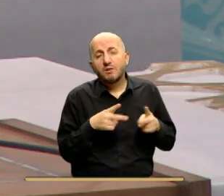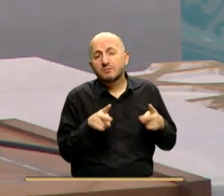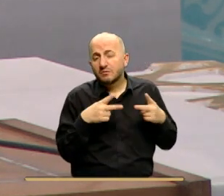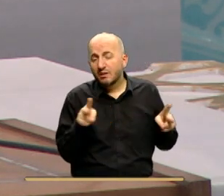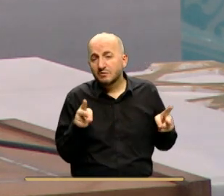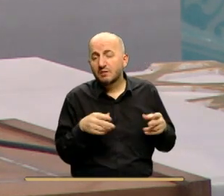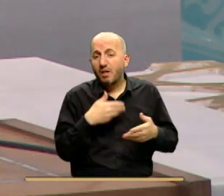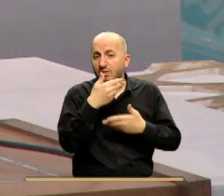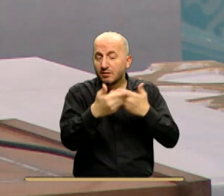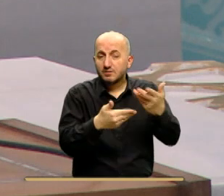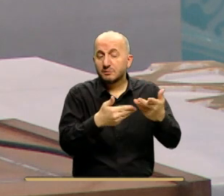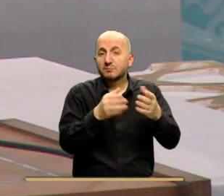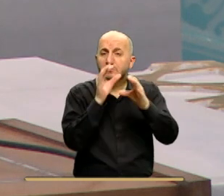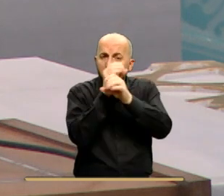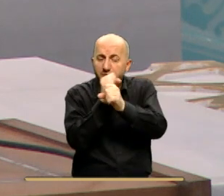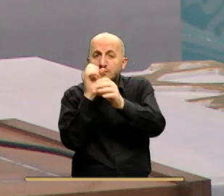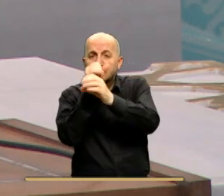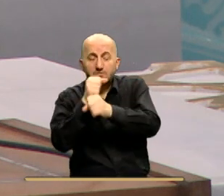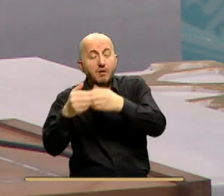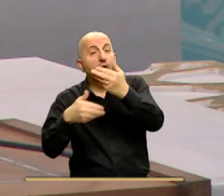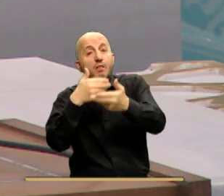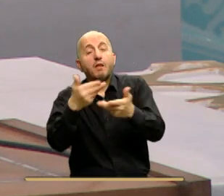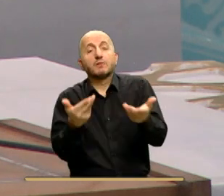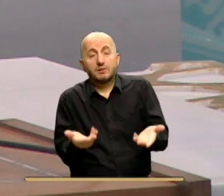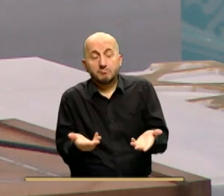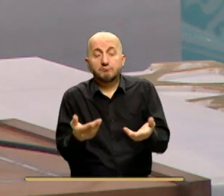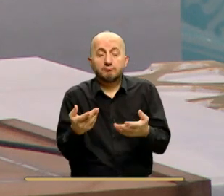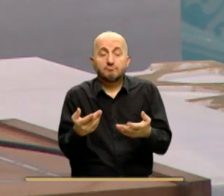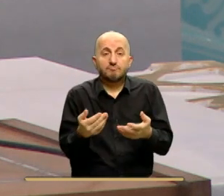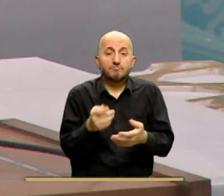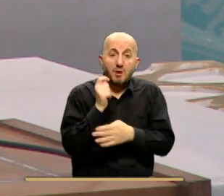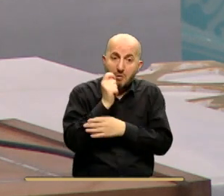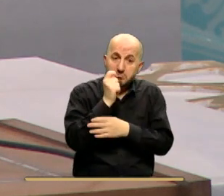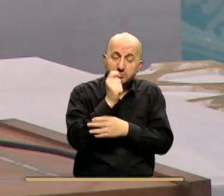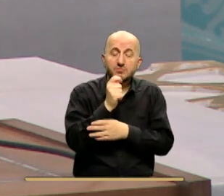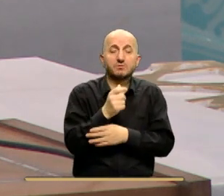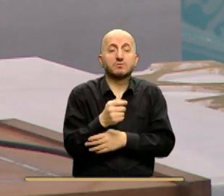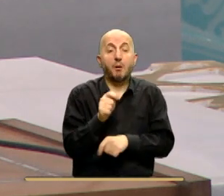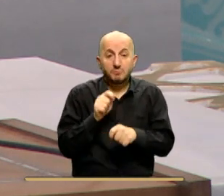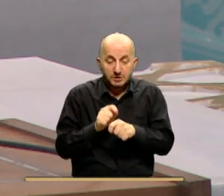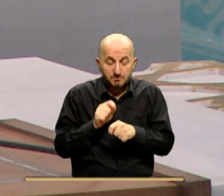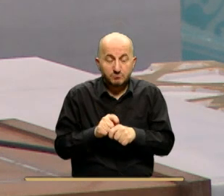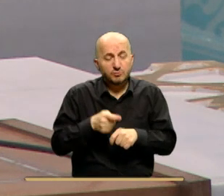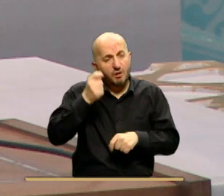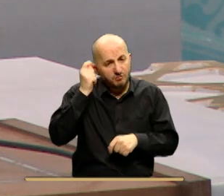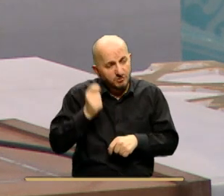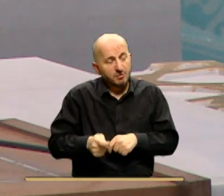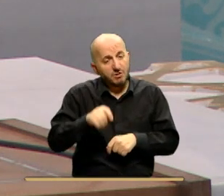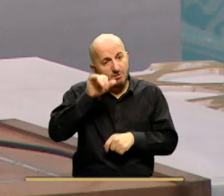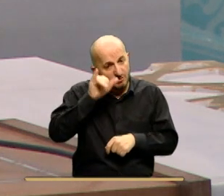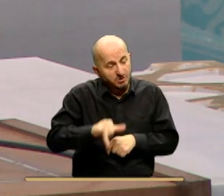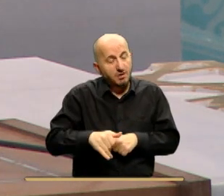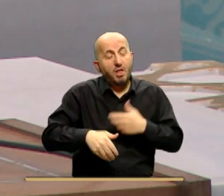açığa hem de gizliden gizliye davette bulundum. Gerçekleri, hakikatleri